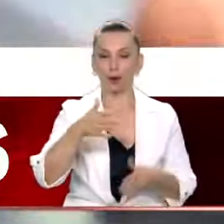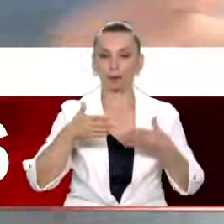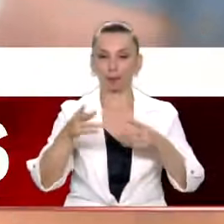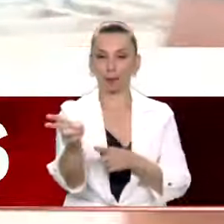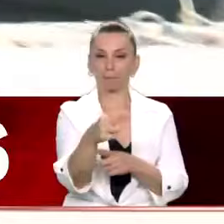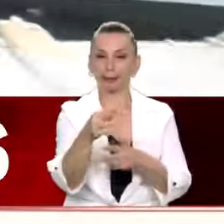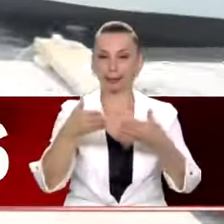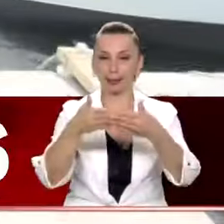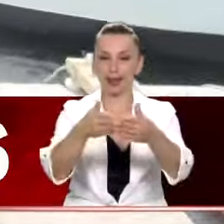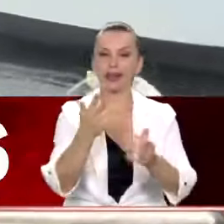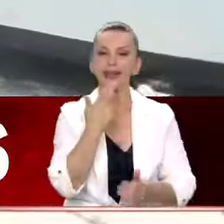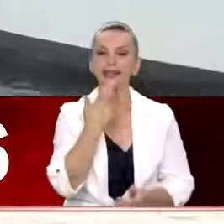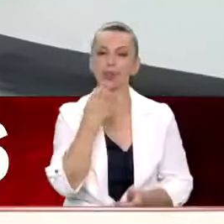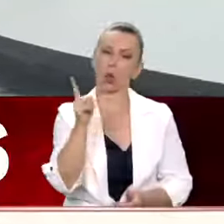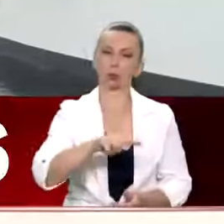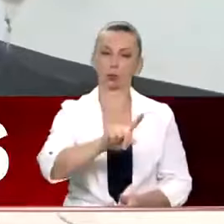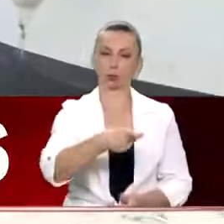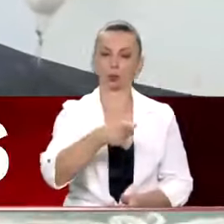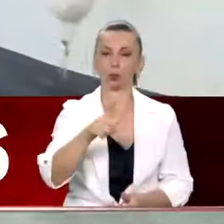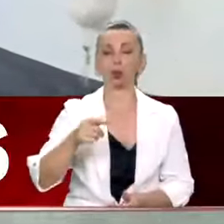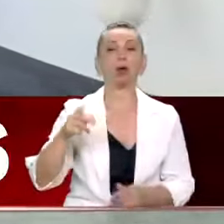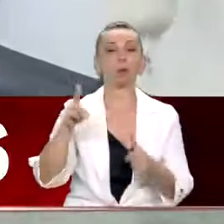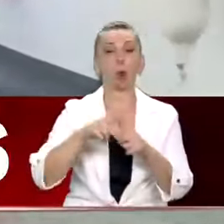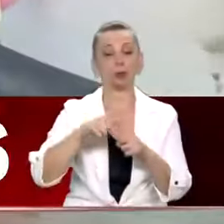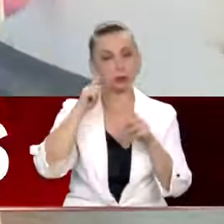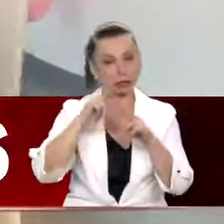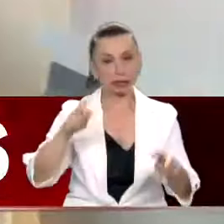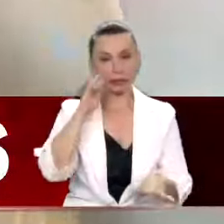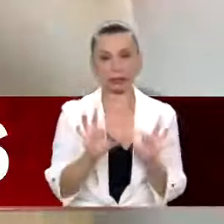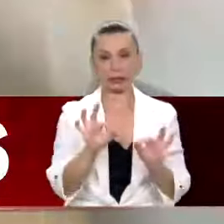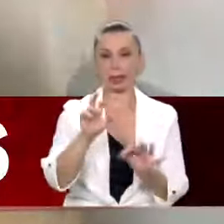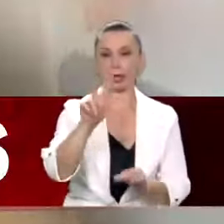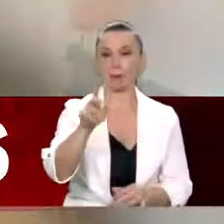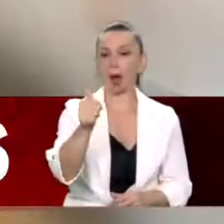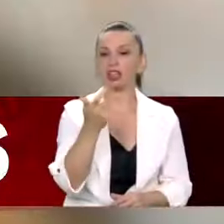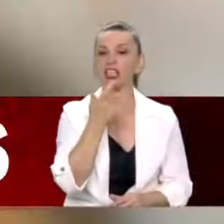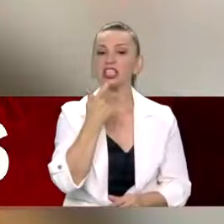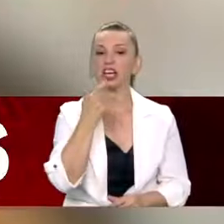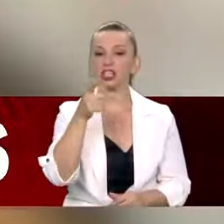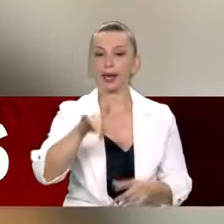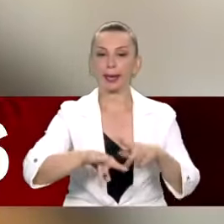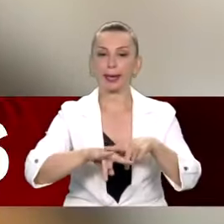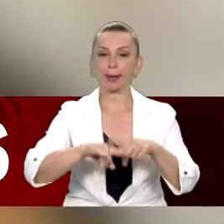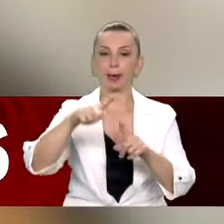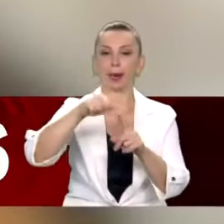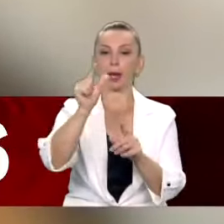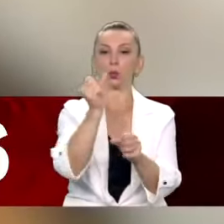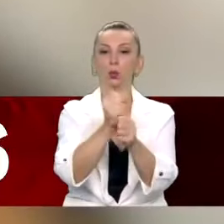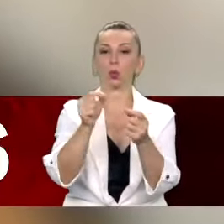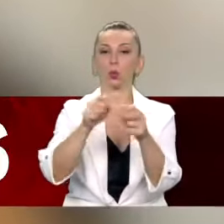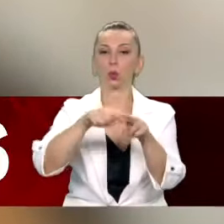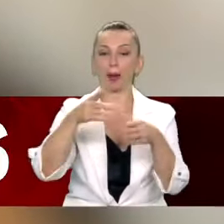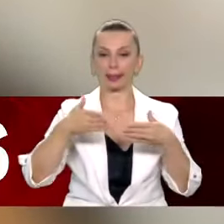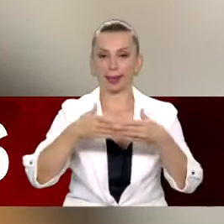buzluğunda kadın cesedi bulundu. Kolluk kuvvetleri inceleme yapıyor. Ceset 26 yaşındaki Hilmiye Tuğba Eskin'e aitti.